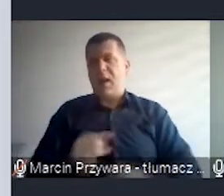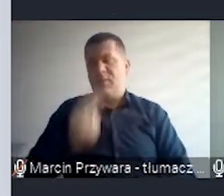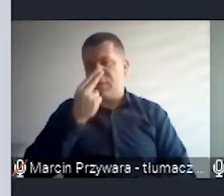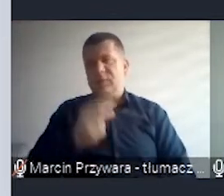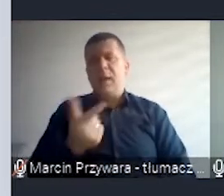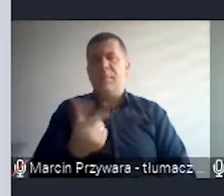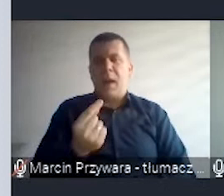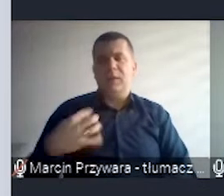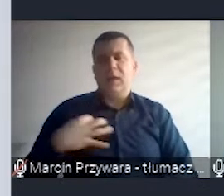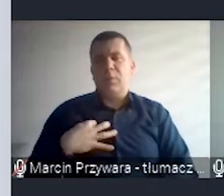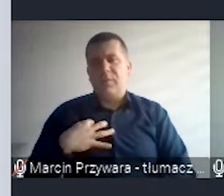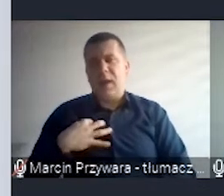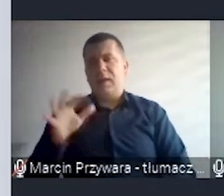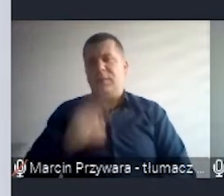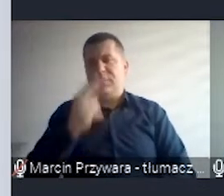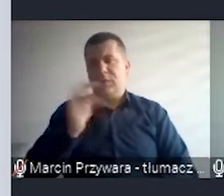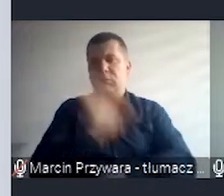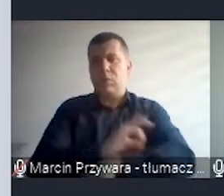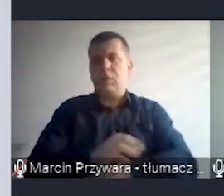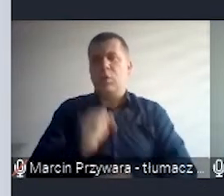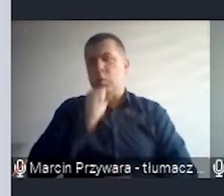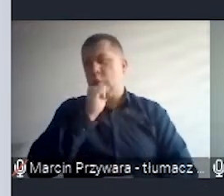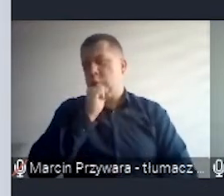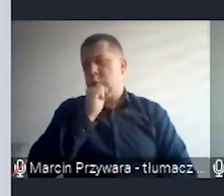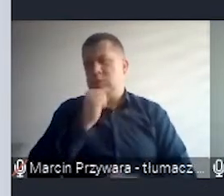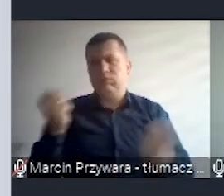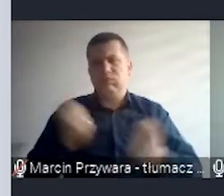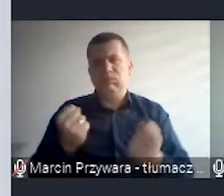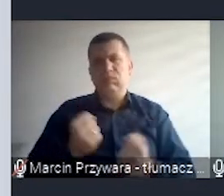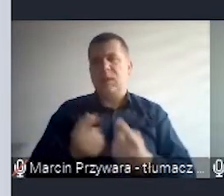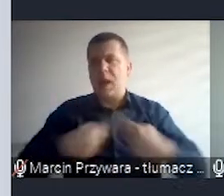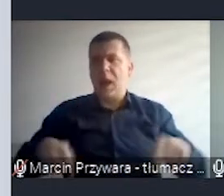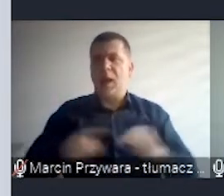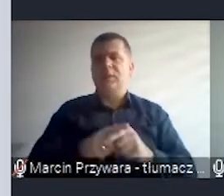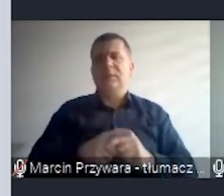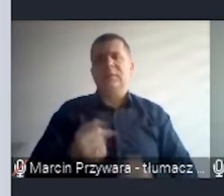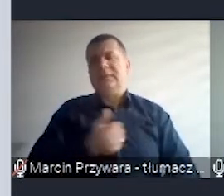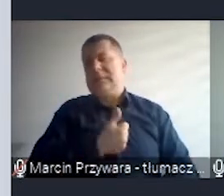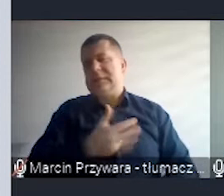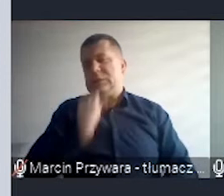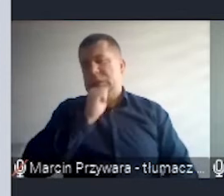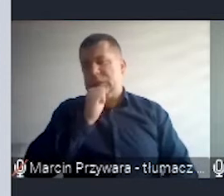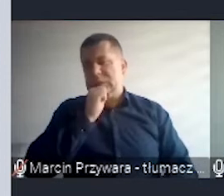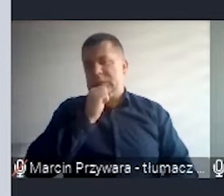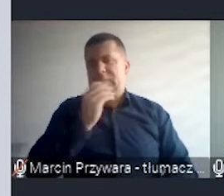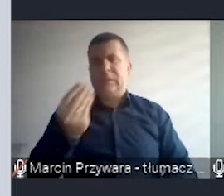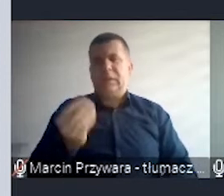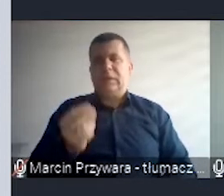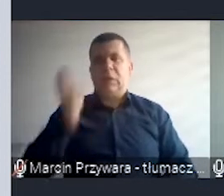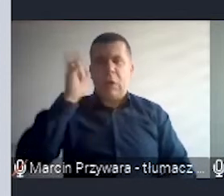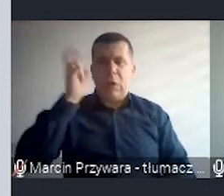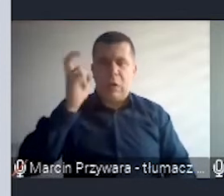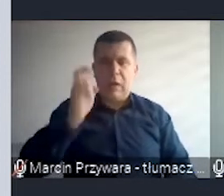partnerstwa publiczno-prywatnego na ogromną skalę, realizowane w setkach w Holandii